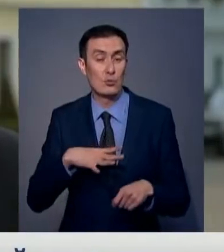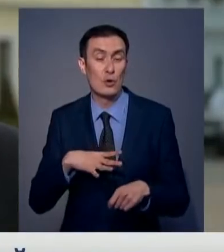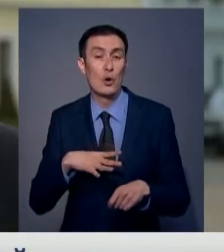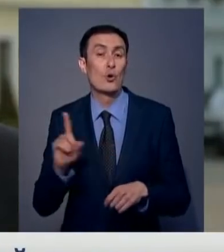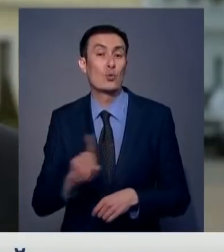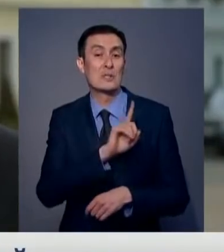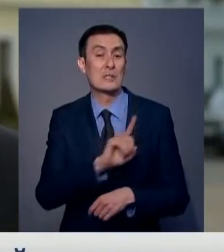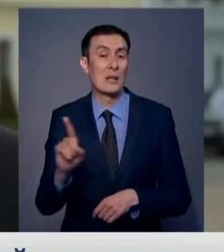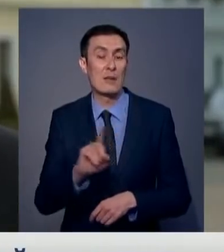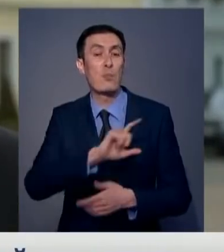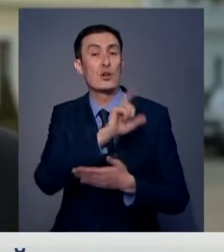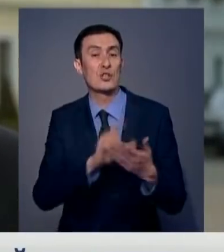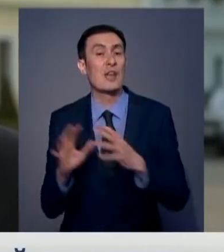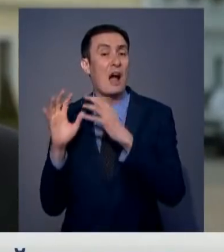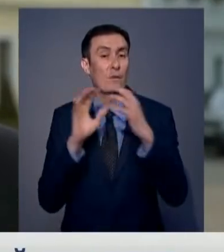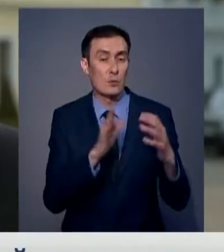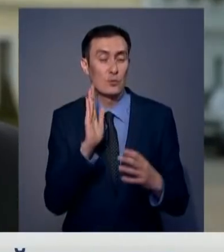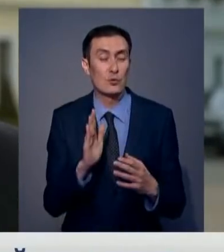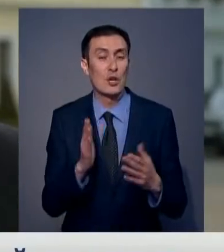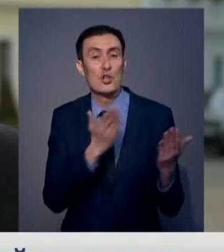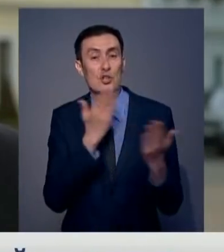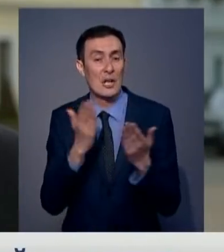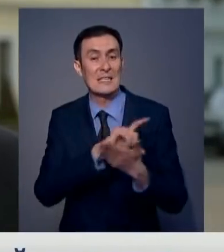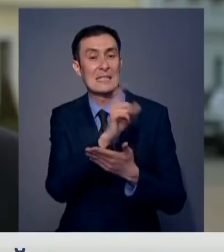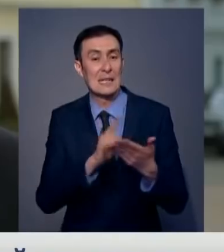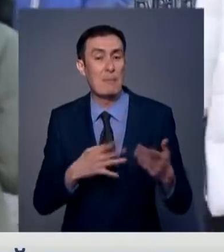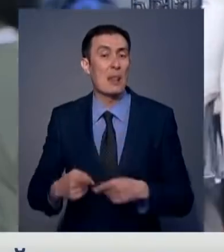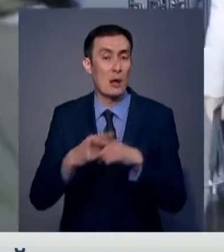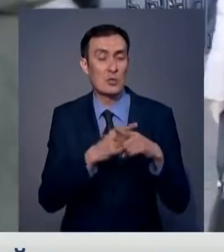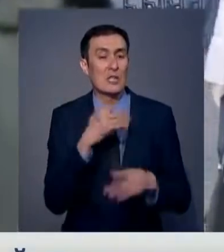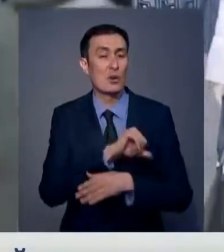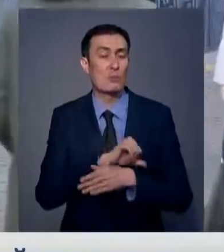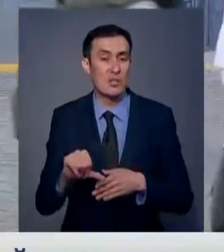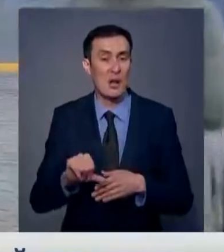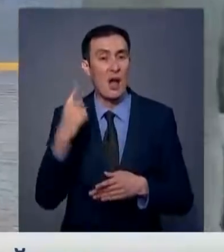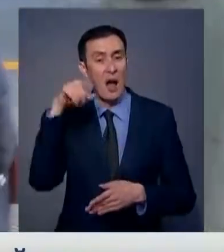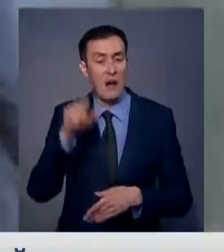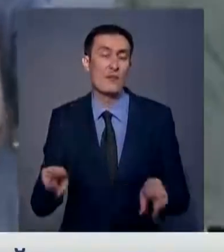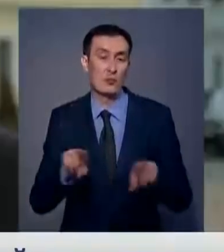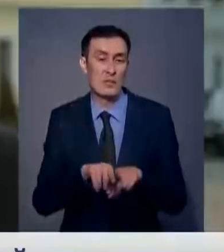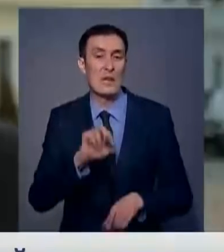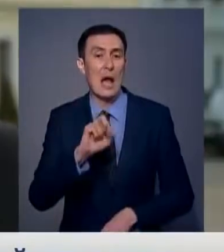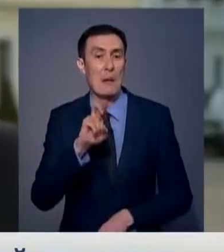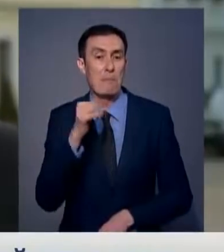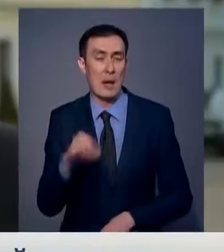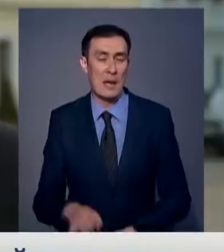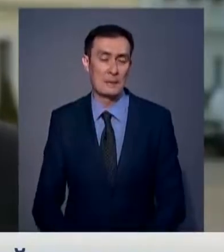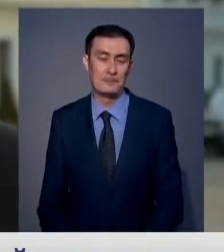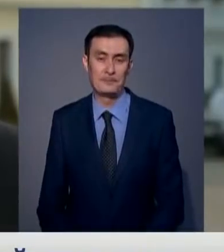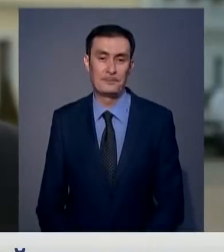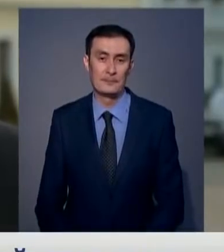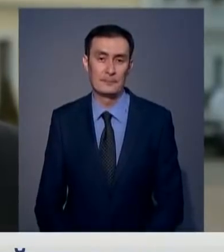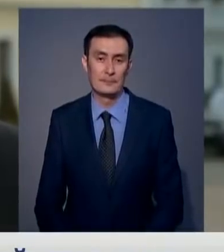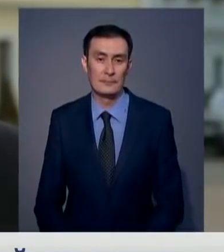курсировать поэтический автобус, в котором будут читать стихи белорусских и зарубежных авторов, в том числе и Абая Кунанбаева. Дмитрий Лукша,